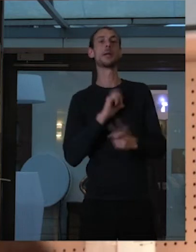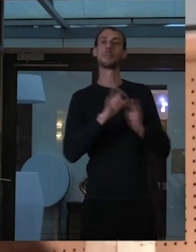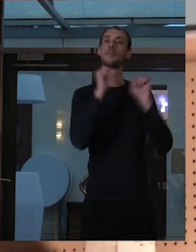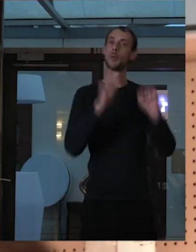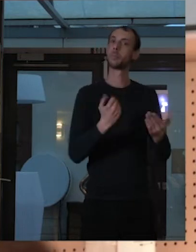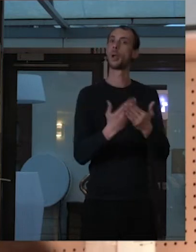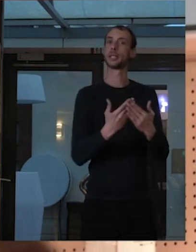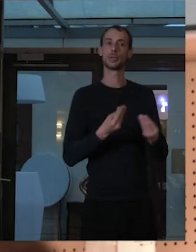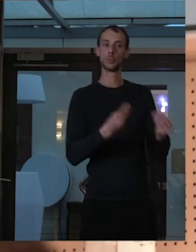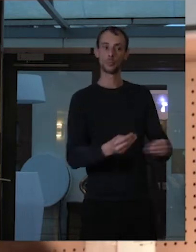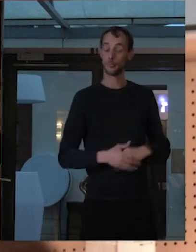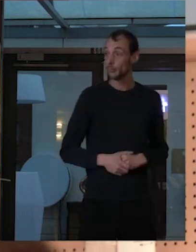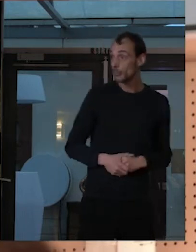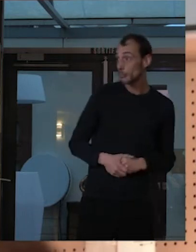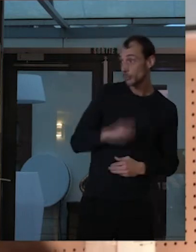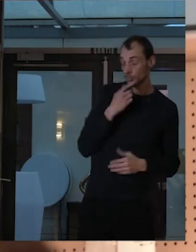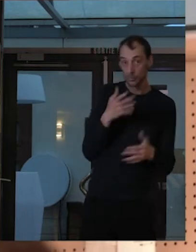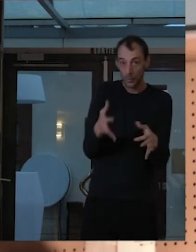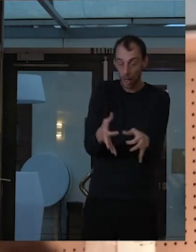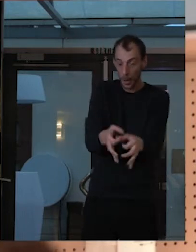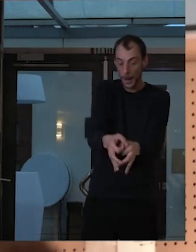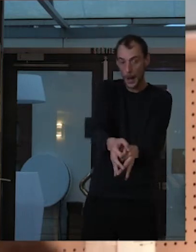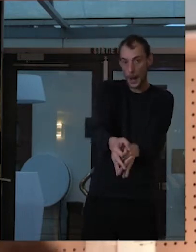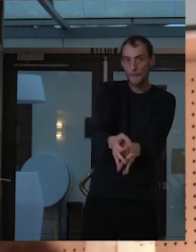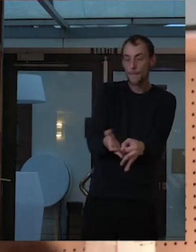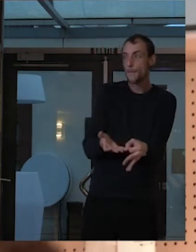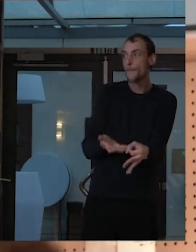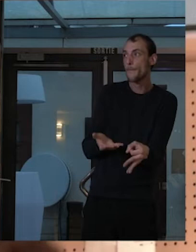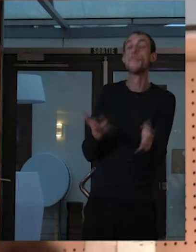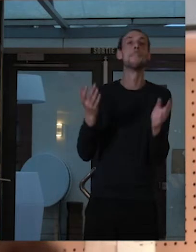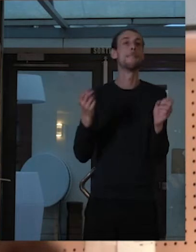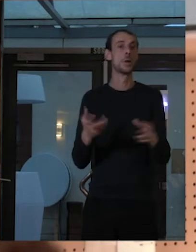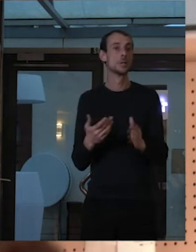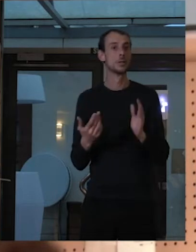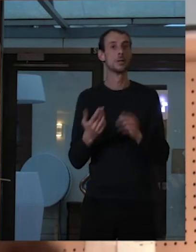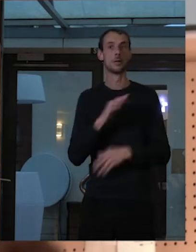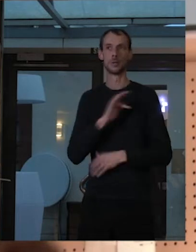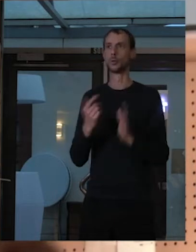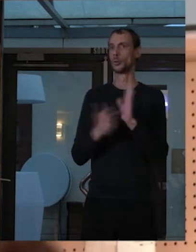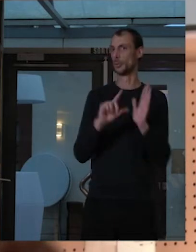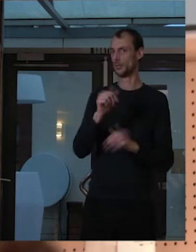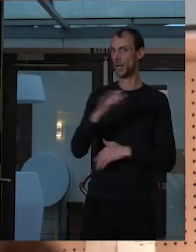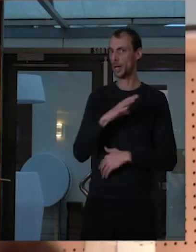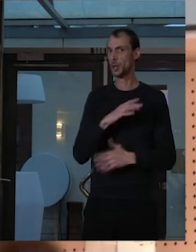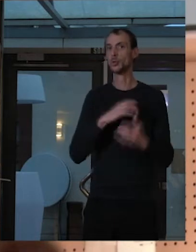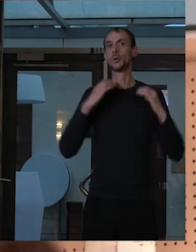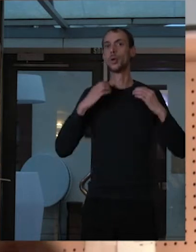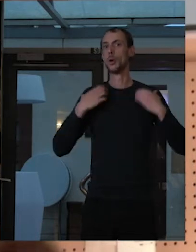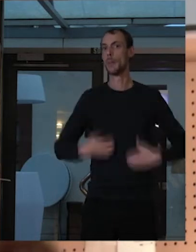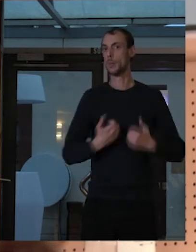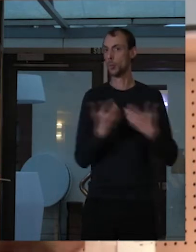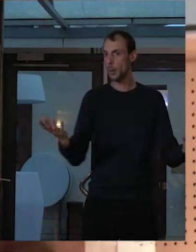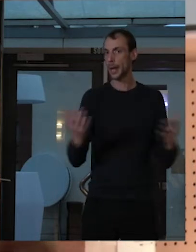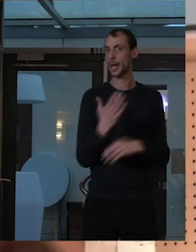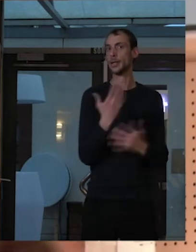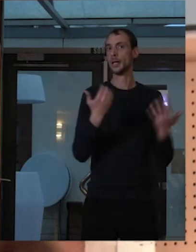Donc c'est très très très restreint. En France, en 2021, on comptait 16 000 licenciés en twirling